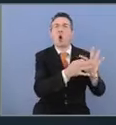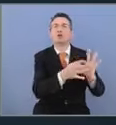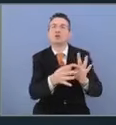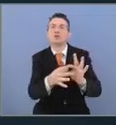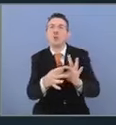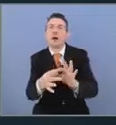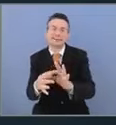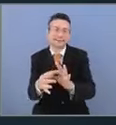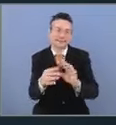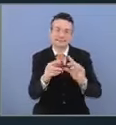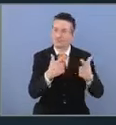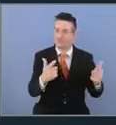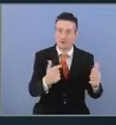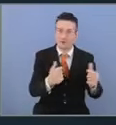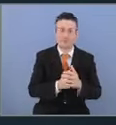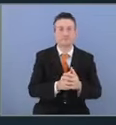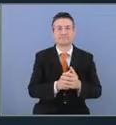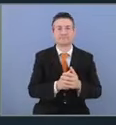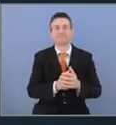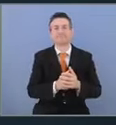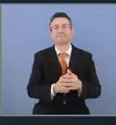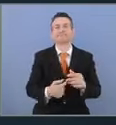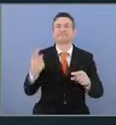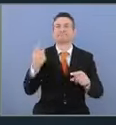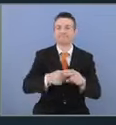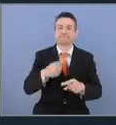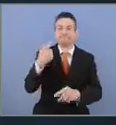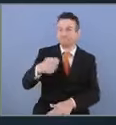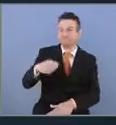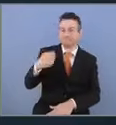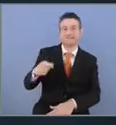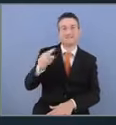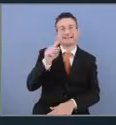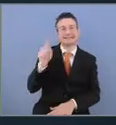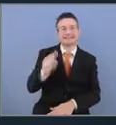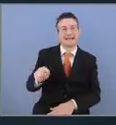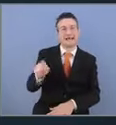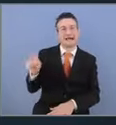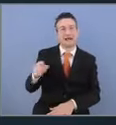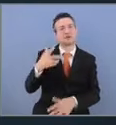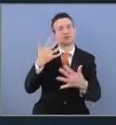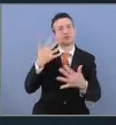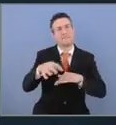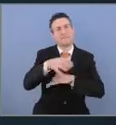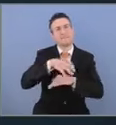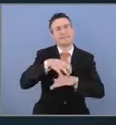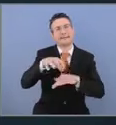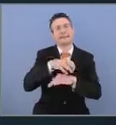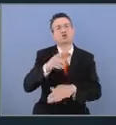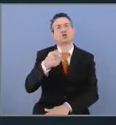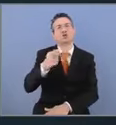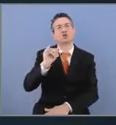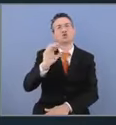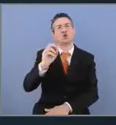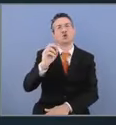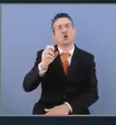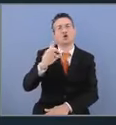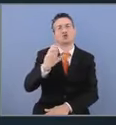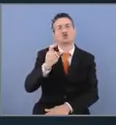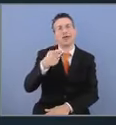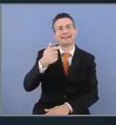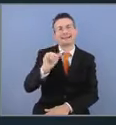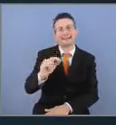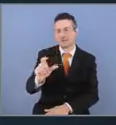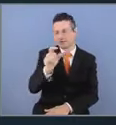più, perché il presidente Zingaretti di questo ne ha già parlato col ministro Giorgetti qualche giorno fa, un accordo